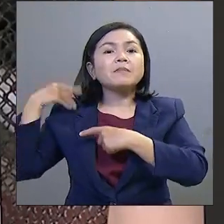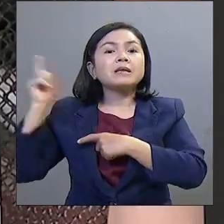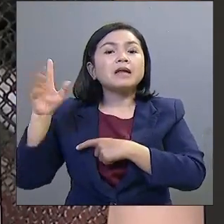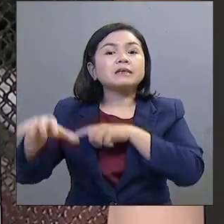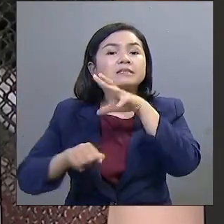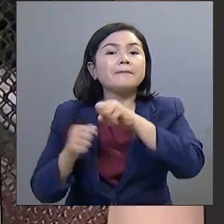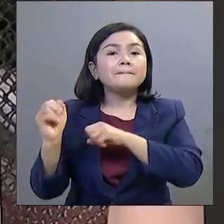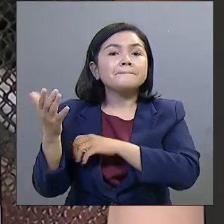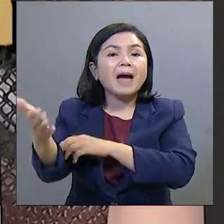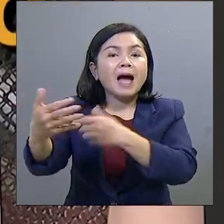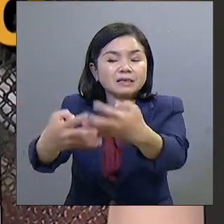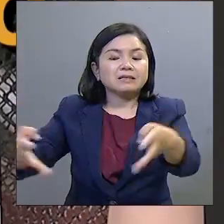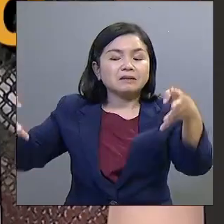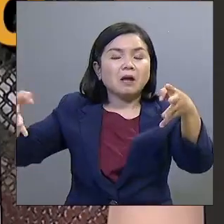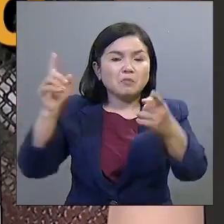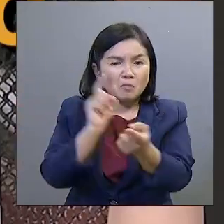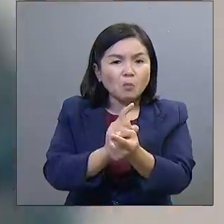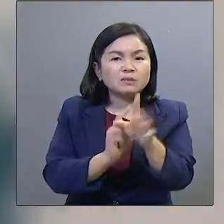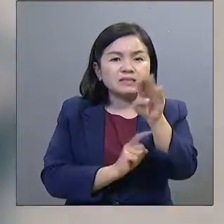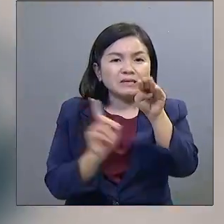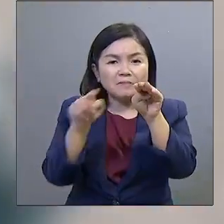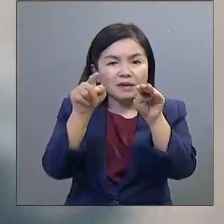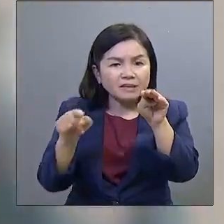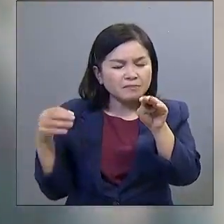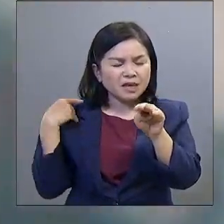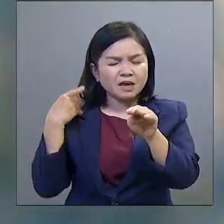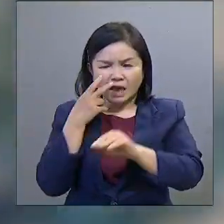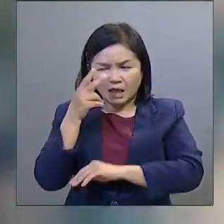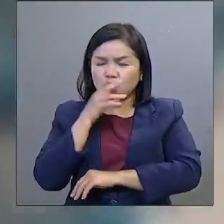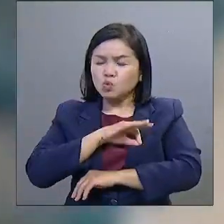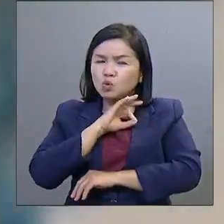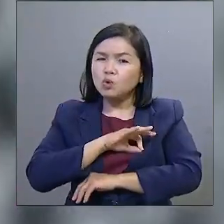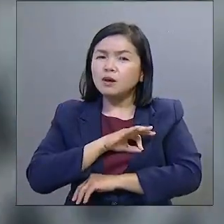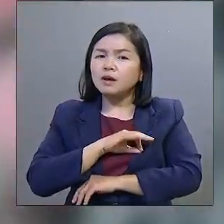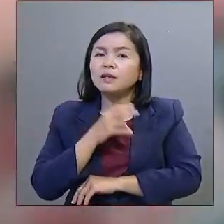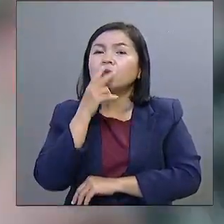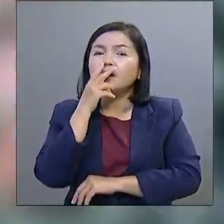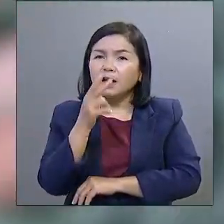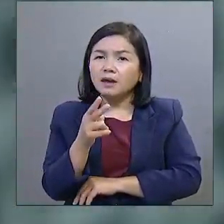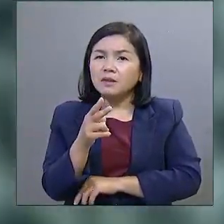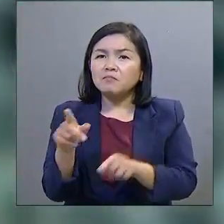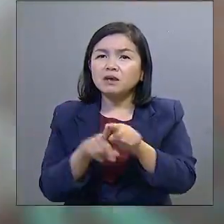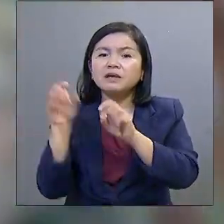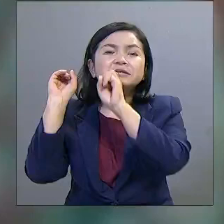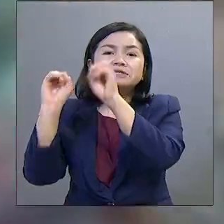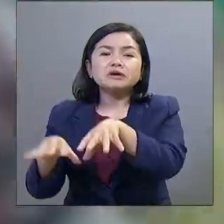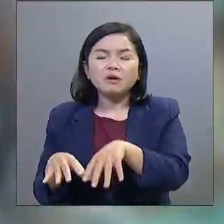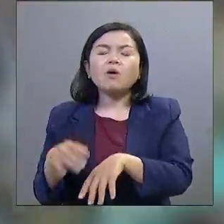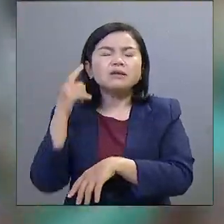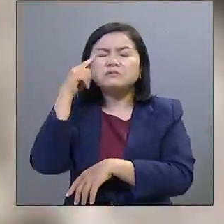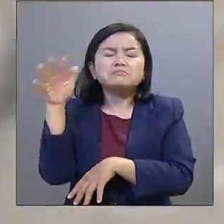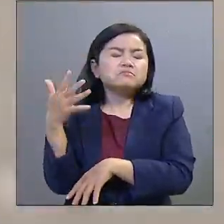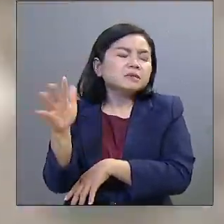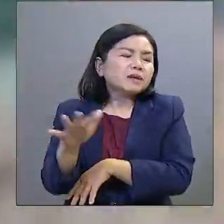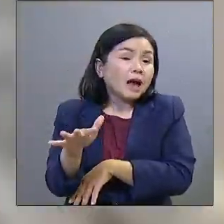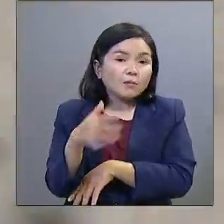าณ40%กว่าเลยของขยะพลาสติกทั้งหมดครับก็เลยรู้สึกว่าตอนแรกก็เห็นแค่ว่าเออเป็นอวนก็ไม่ได้คิดอะไรอย่างเงี้ยแต่